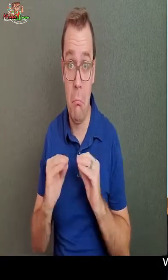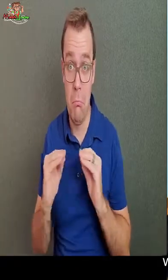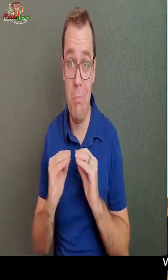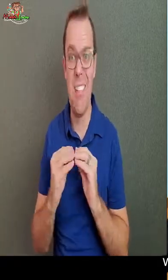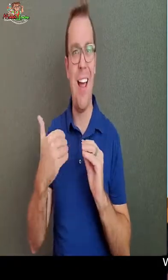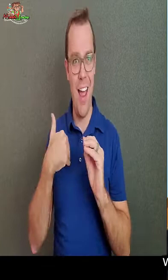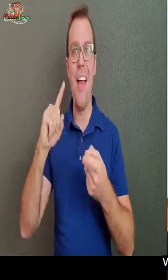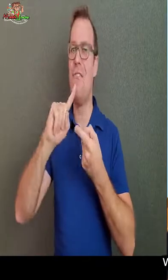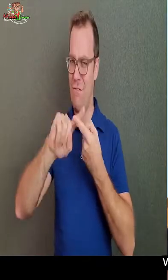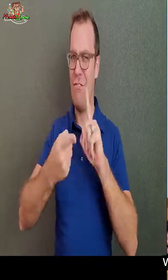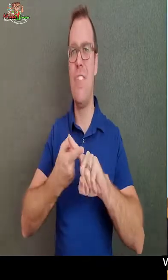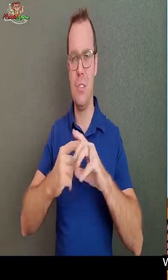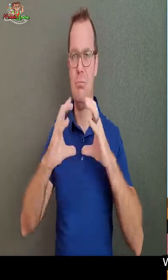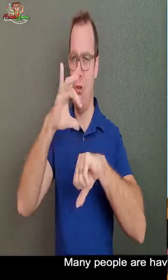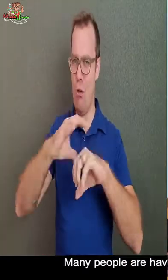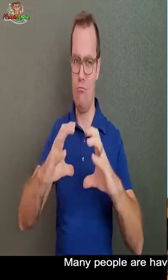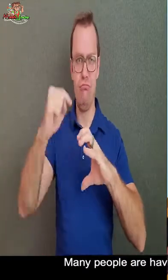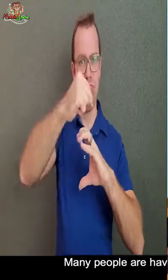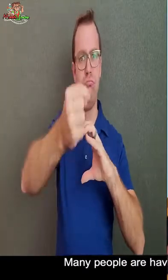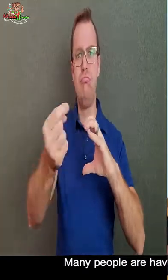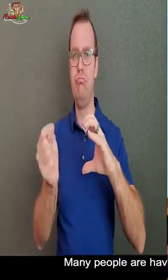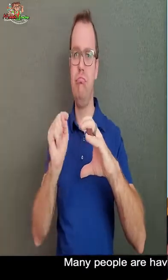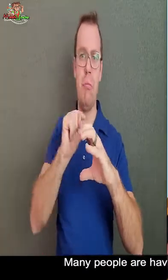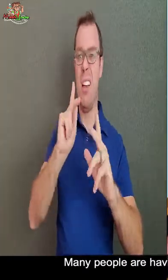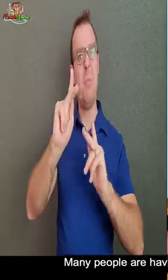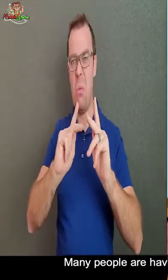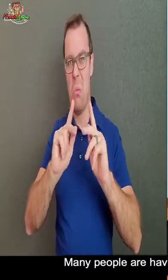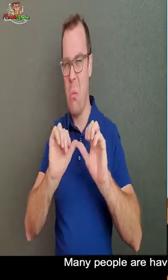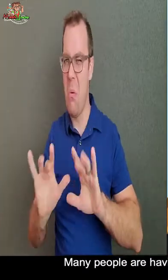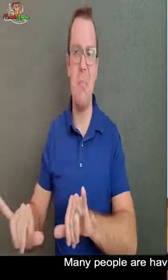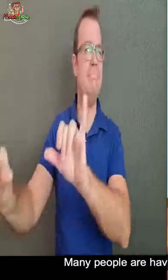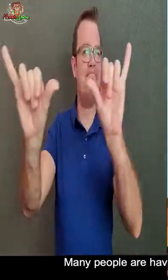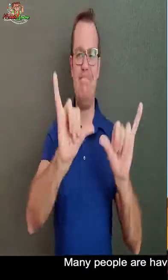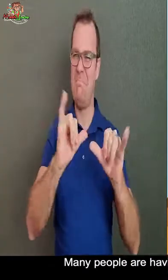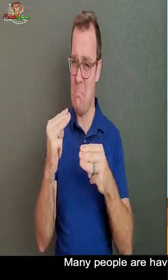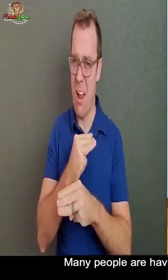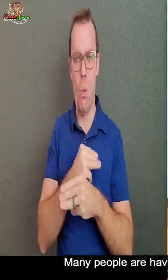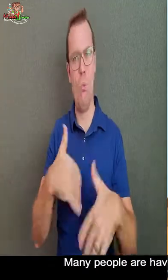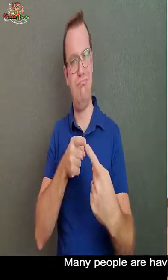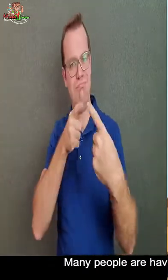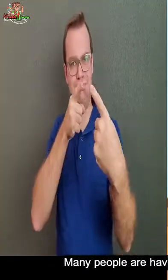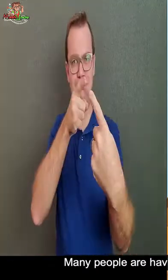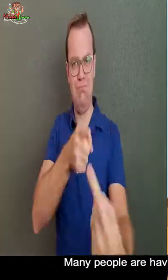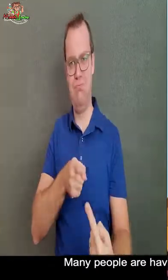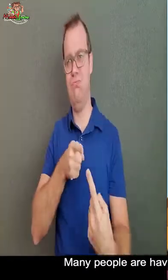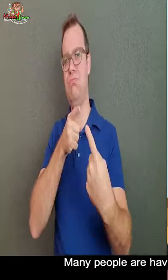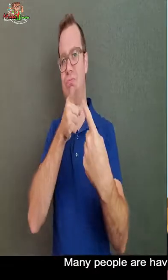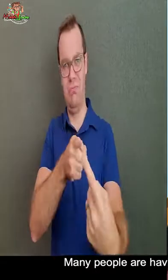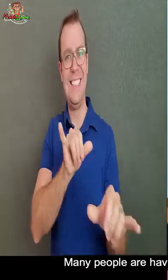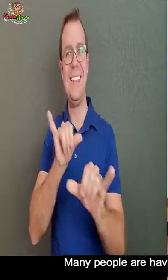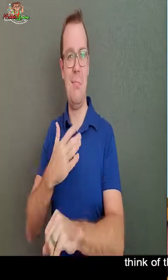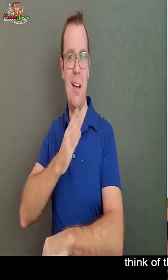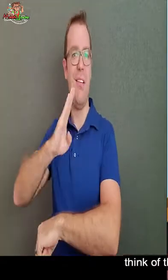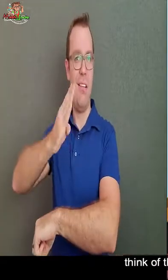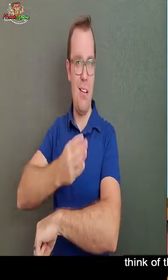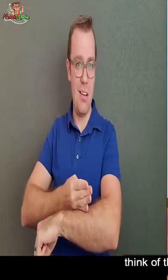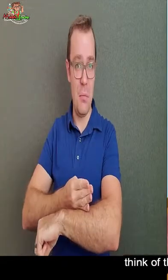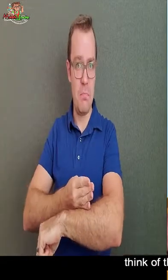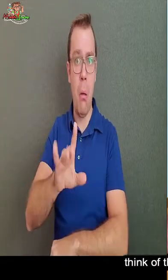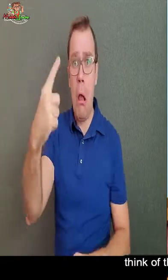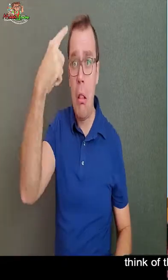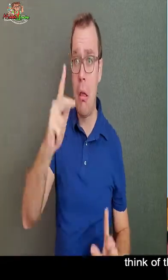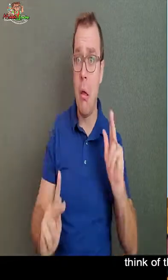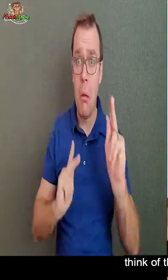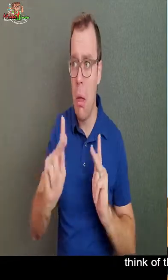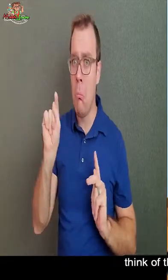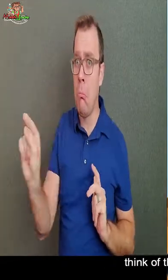दैट इज नॉट इट वी आर फ्रेंड्स ऑल ओवर द वर्ल्ड. हमको इतनी मुश्किल हो रही है जैसे मेरी बेटी ने कहा था कि बहुत मुश्किल हो रही है मैथ समझने में. तो जिन लोगों को